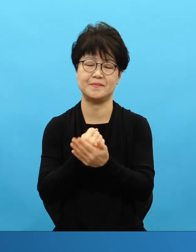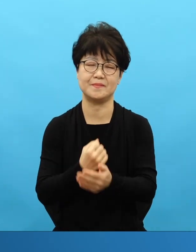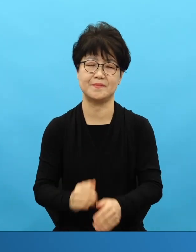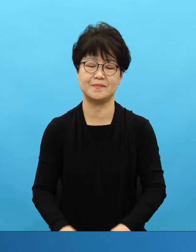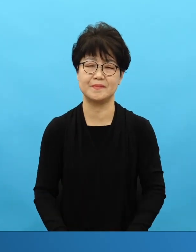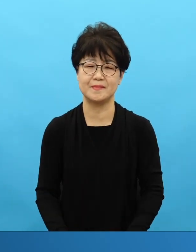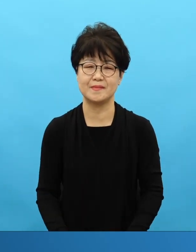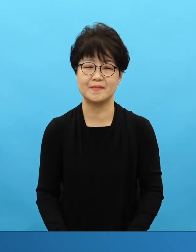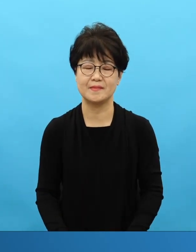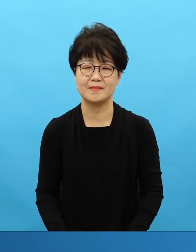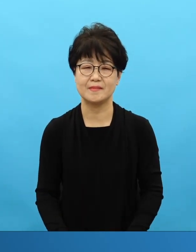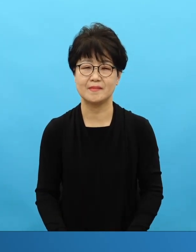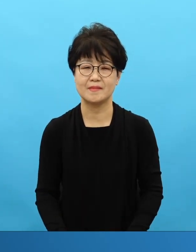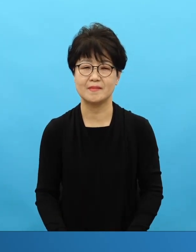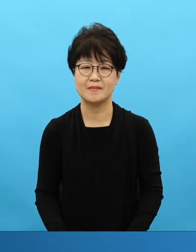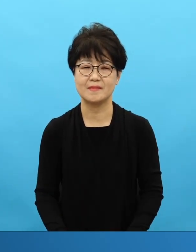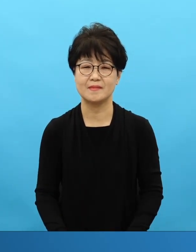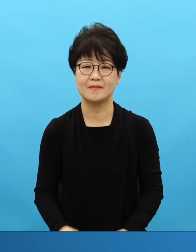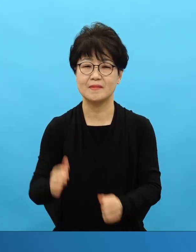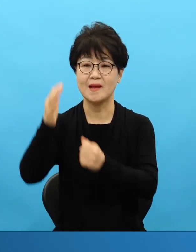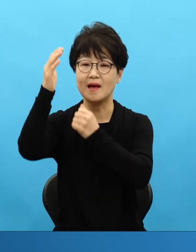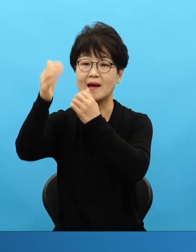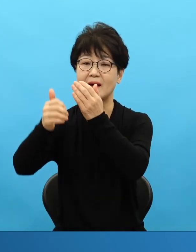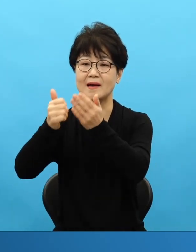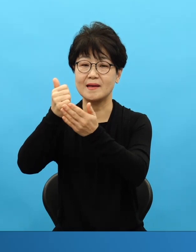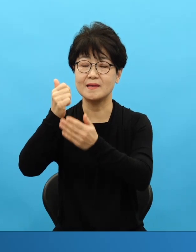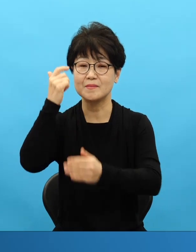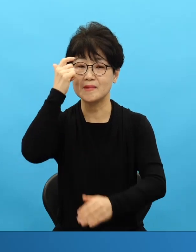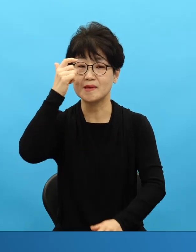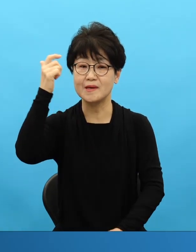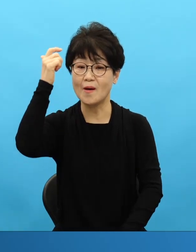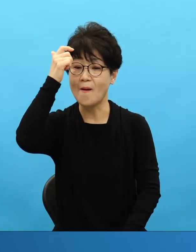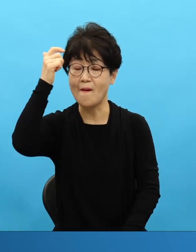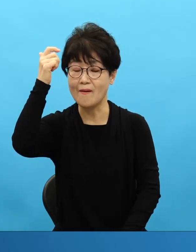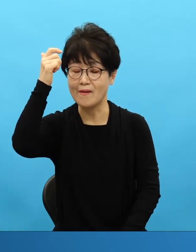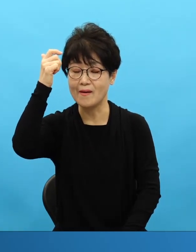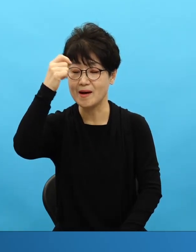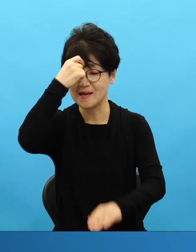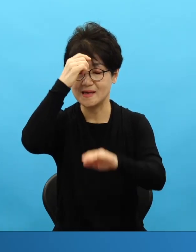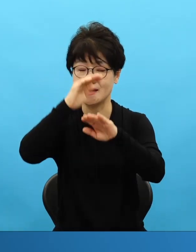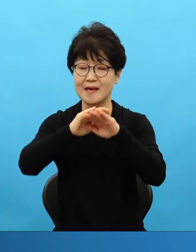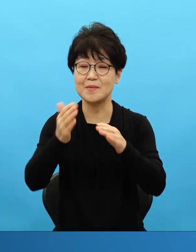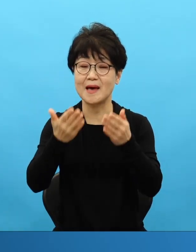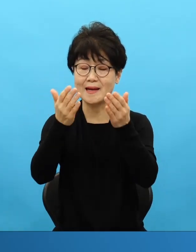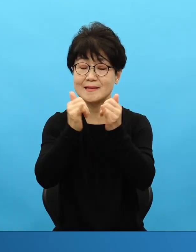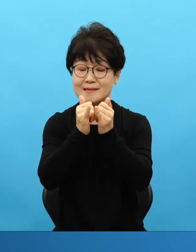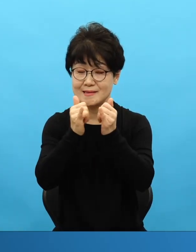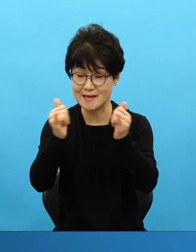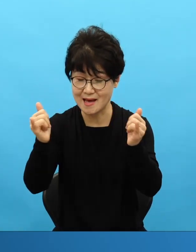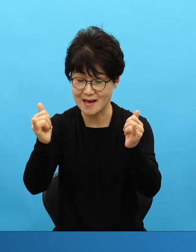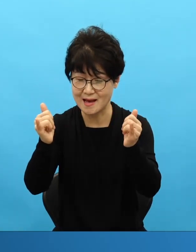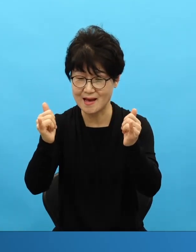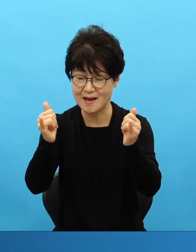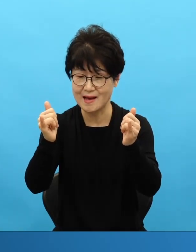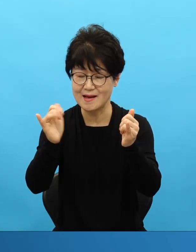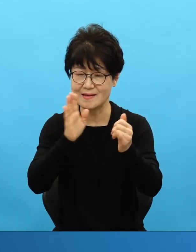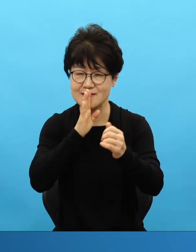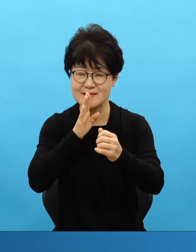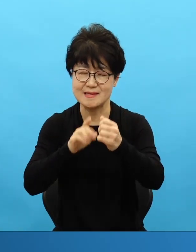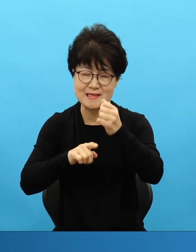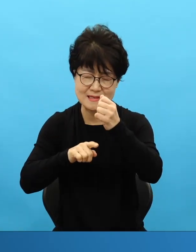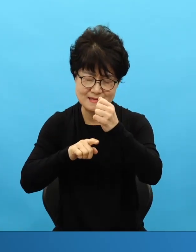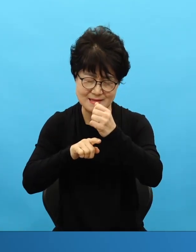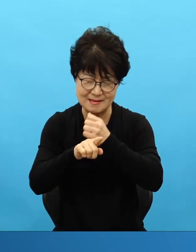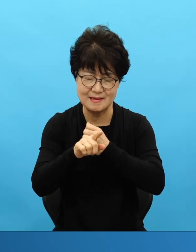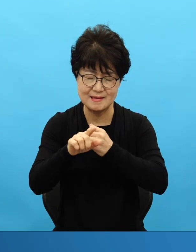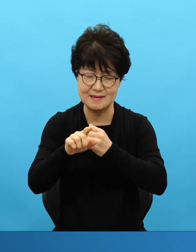하나님은 영이시니 예배하는 자가 신령과 진정으로 예배할지니라. 예배할 때 얘기하잖아요. God is spirit. His